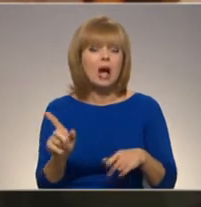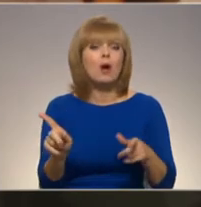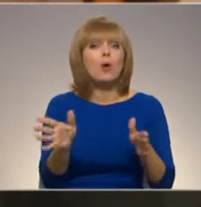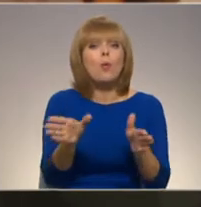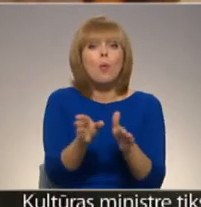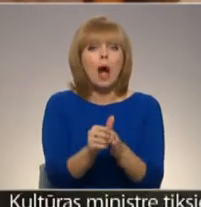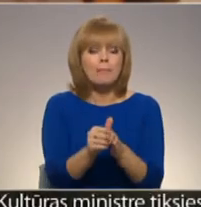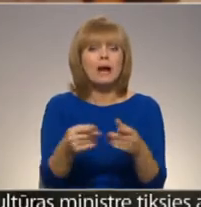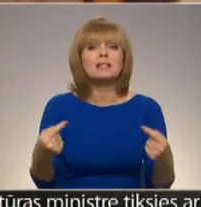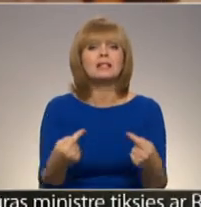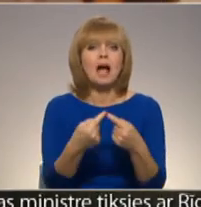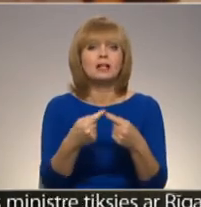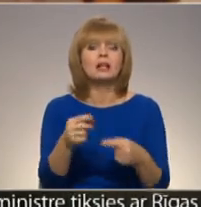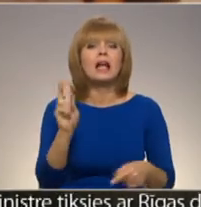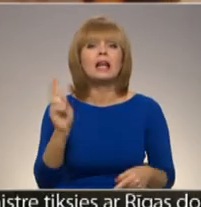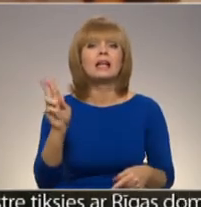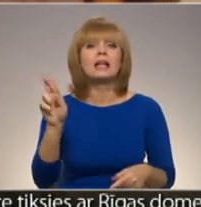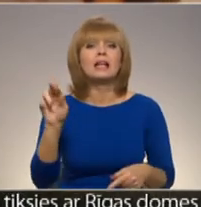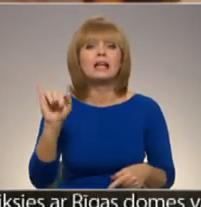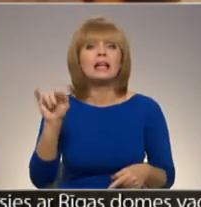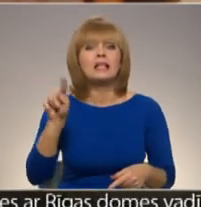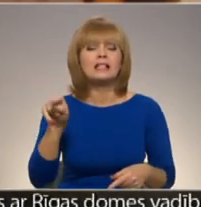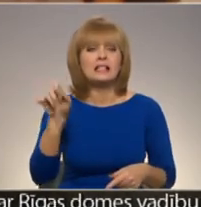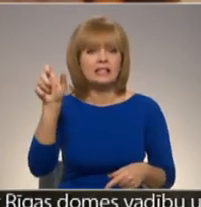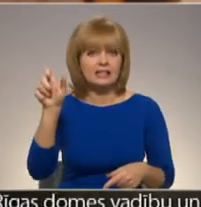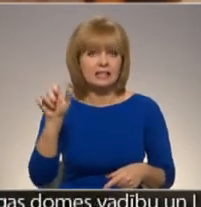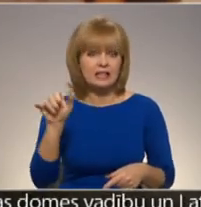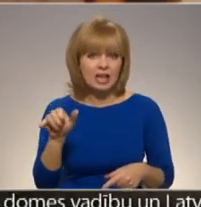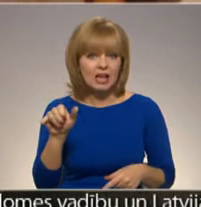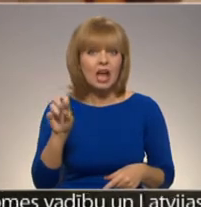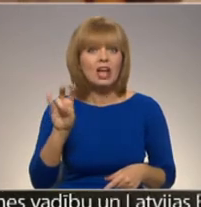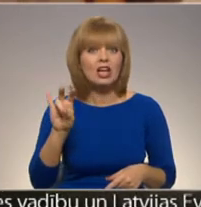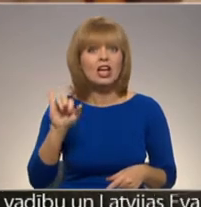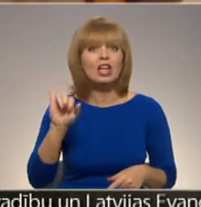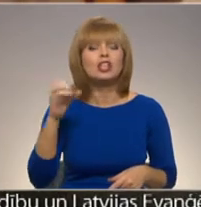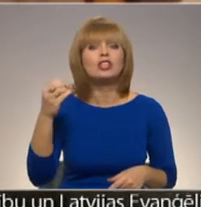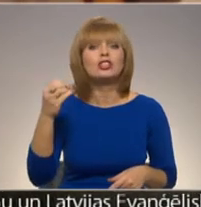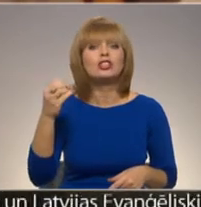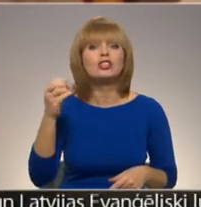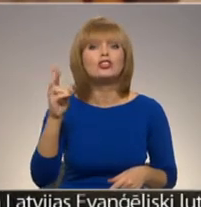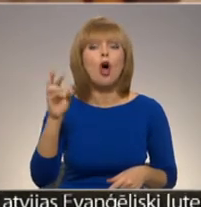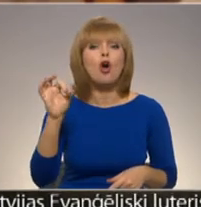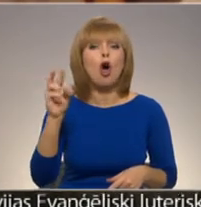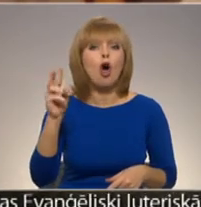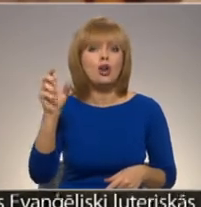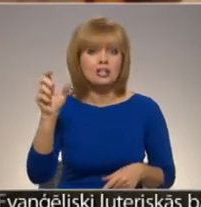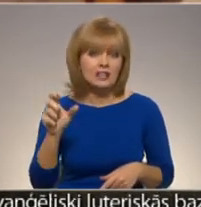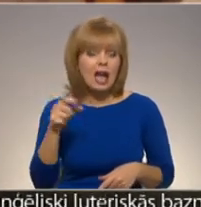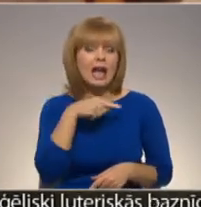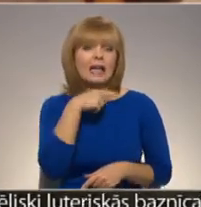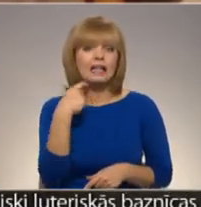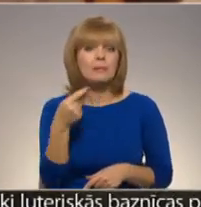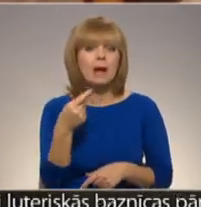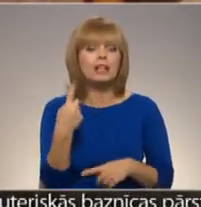Kristī ar to pin-up stilu un, manā galvā. Un arī Hitchcocks. Jā, tāpēc, ka tas tur gribējās